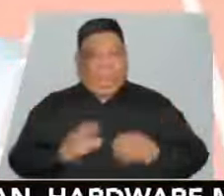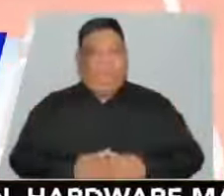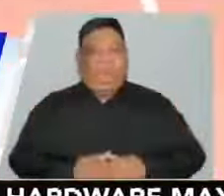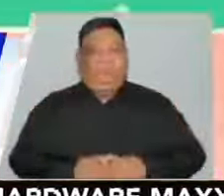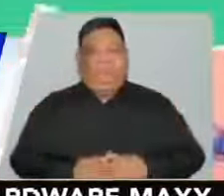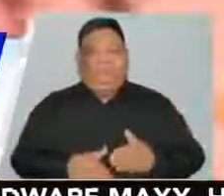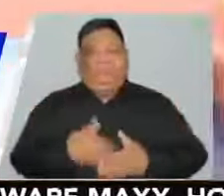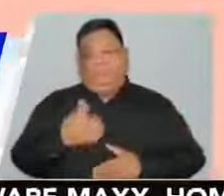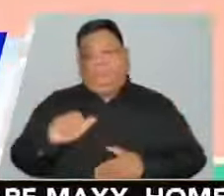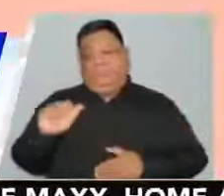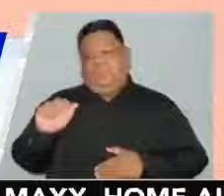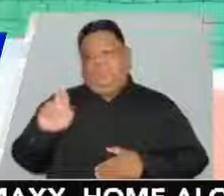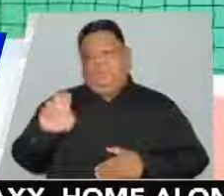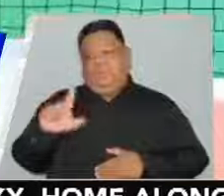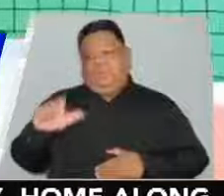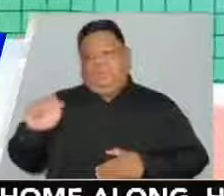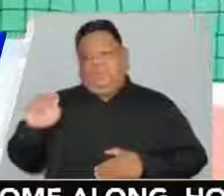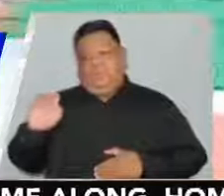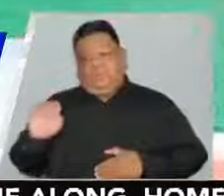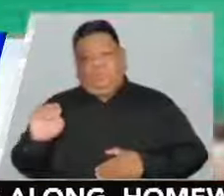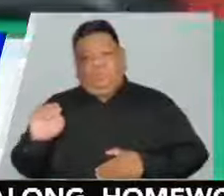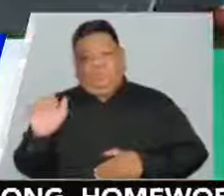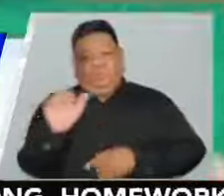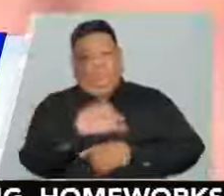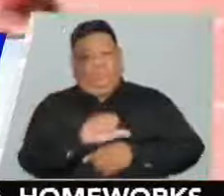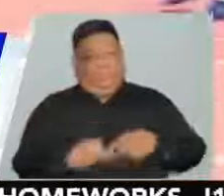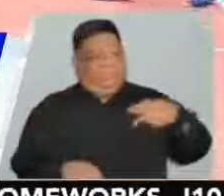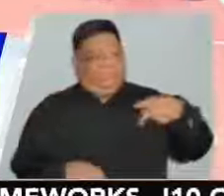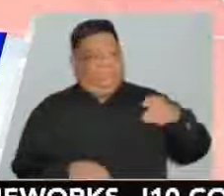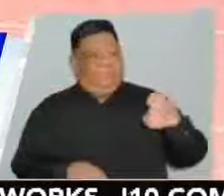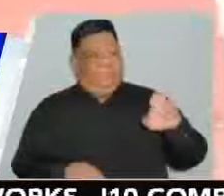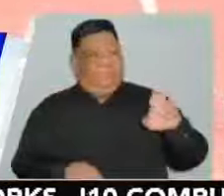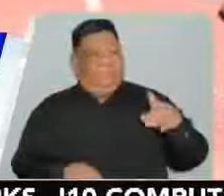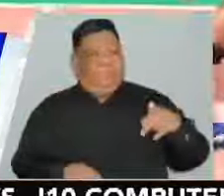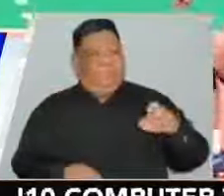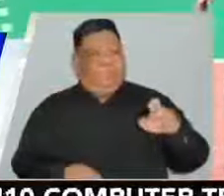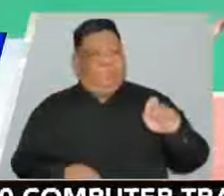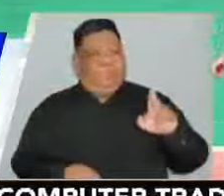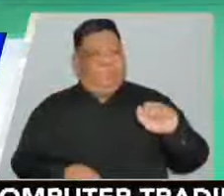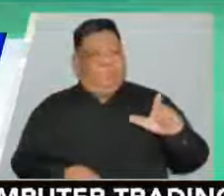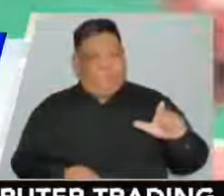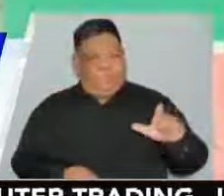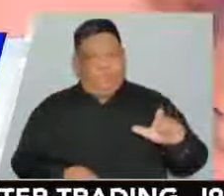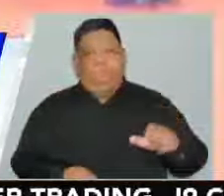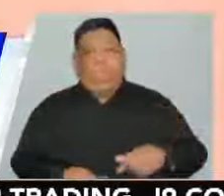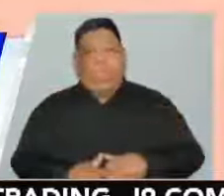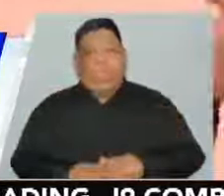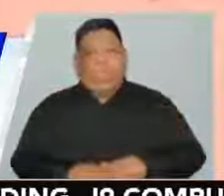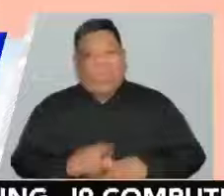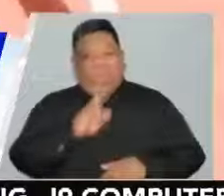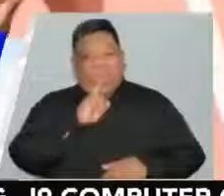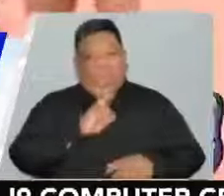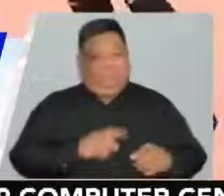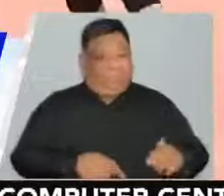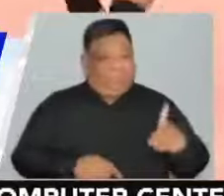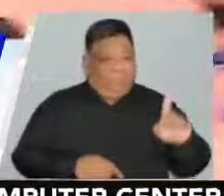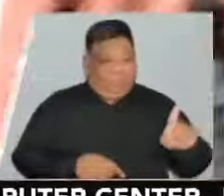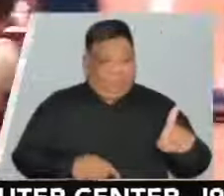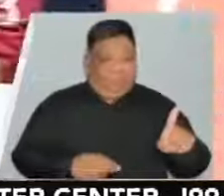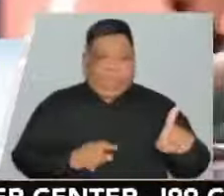sa Perpetual Lady Altas. Nanaig sa unang set ang Lady Altas pero nakatatlong sunod na panalo ang Lady